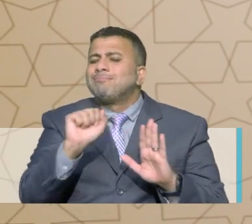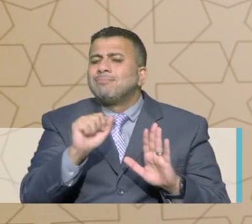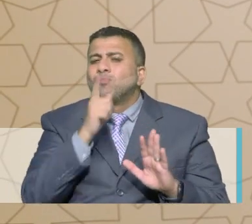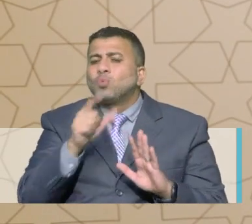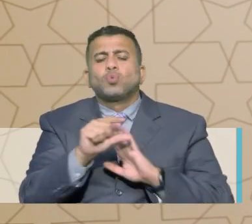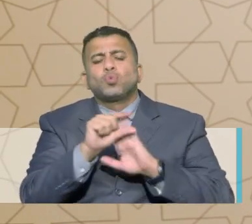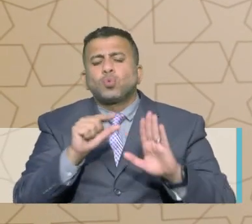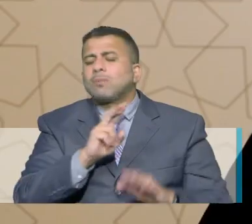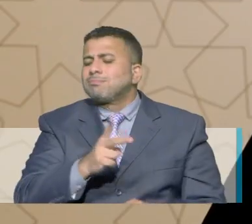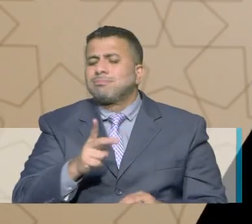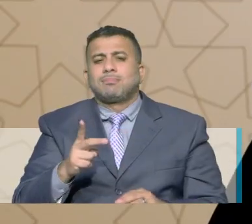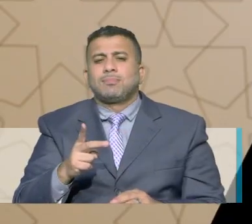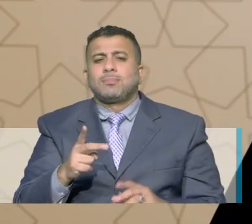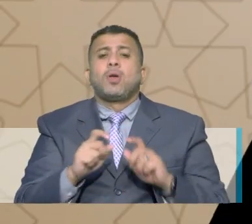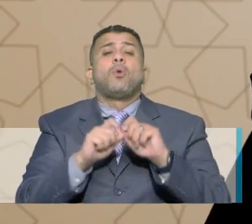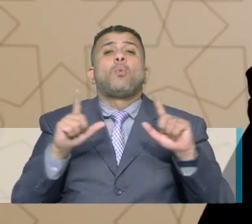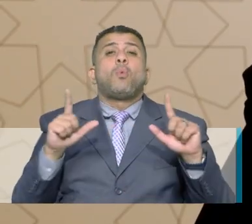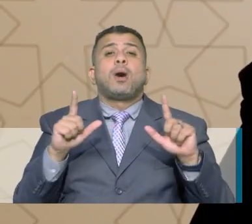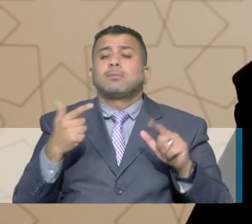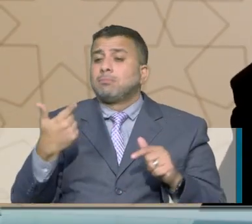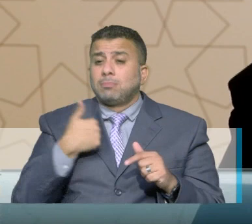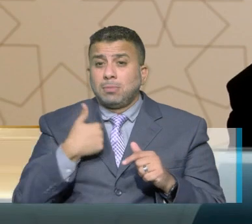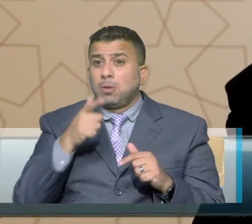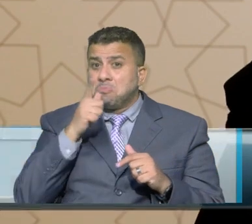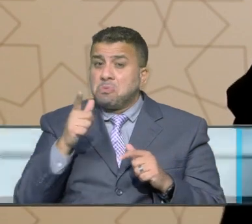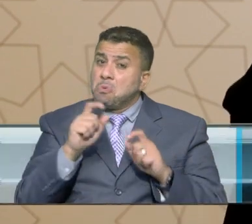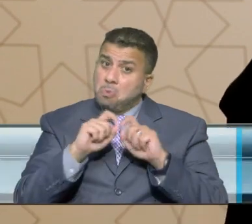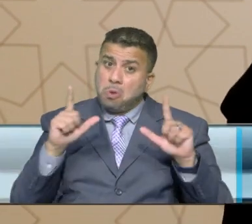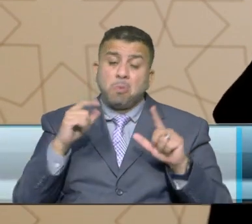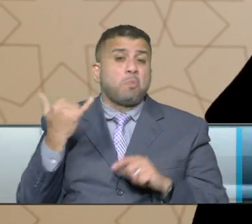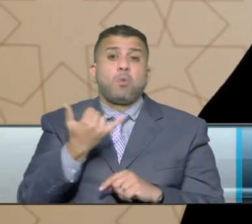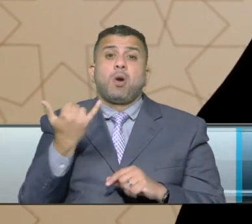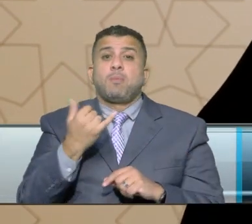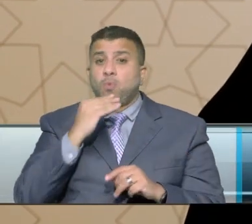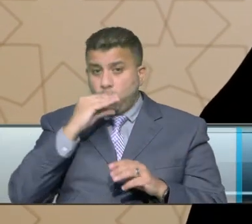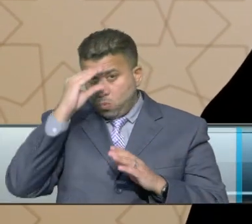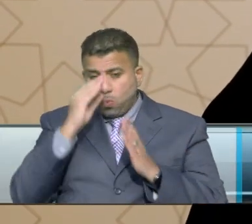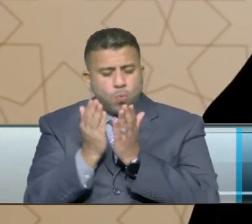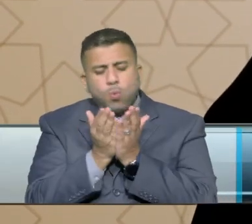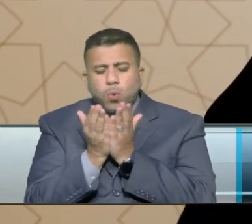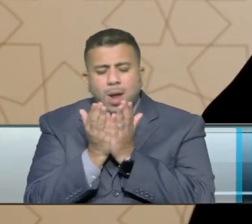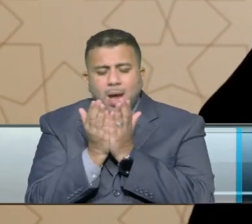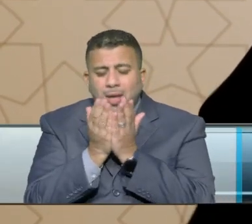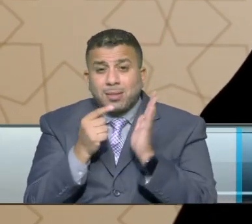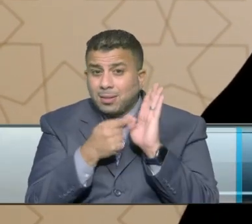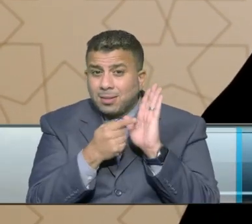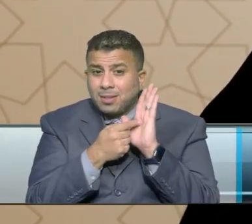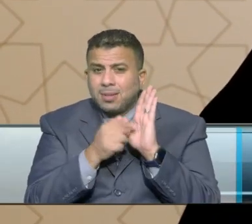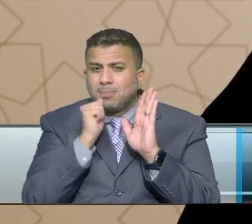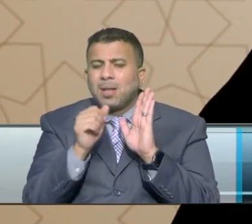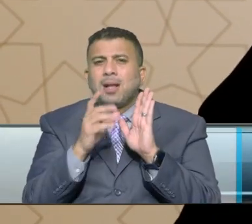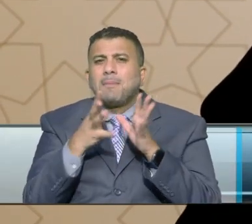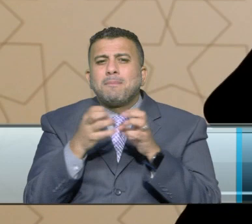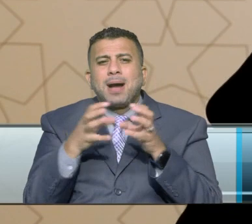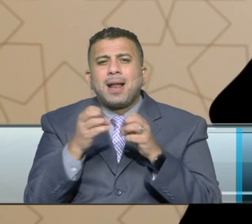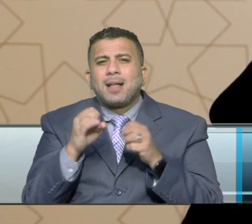بصور الاخرى وضح لنا نقطه جدا مهمه ان انا في القران الكريم لا يوجد ترادف